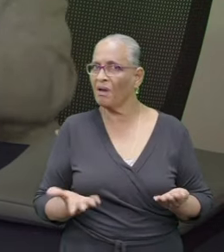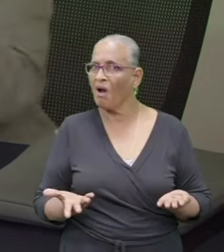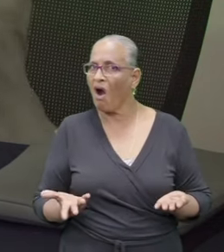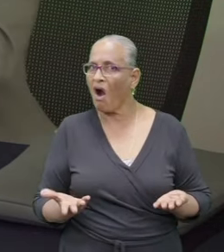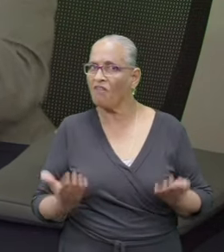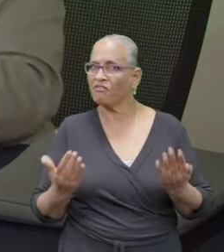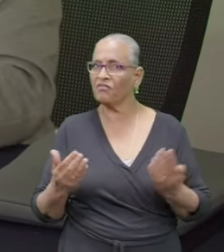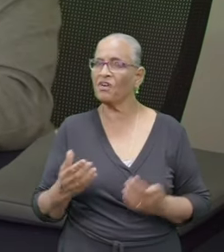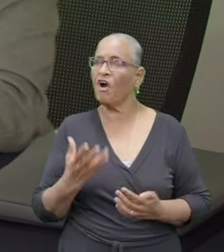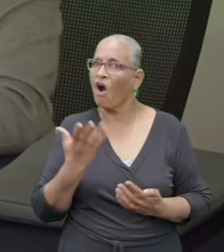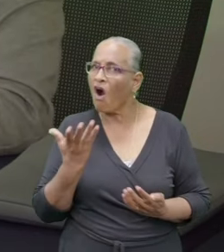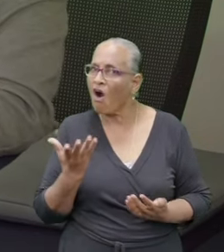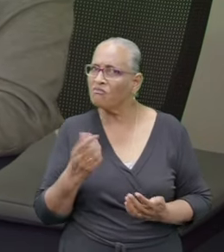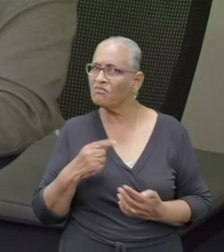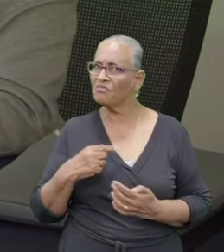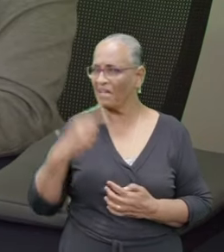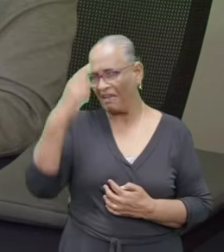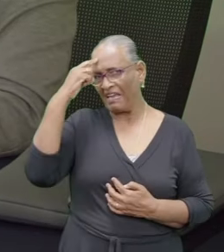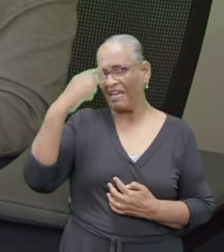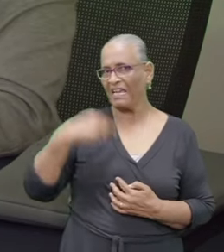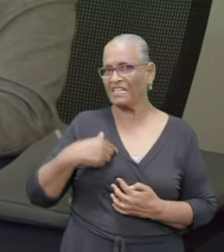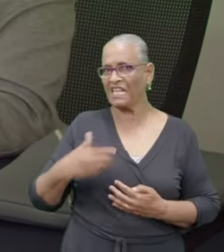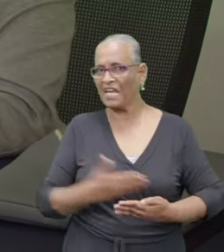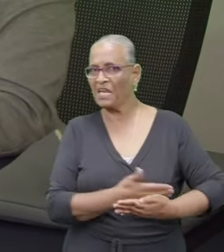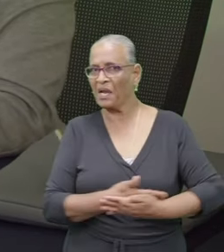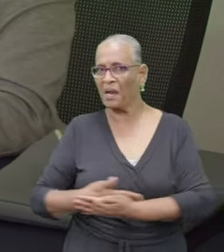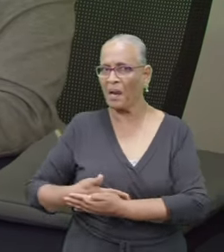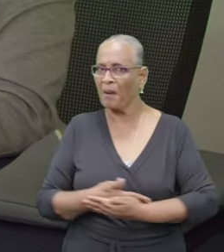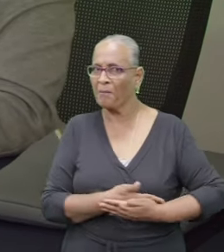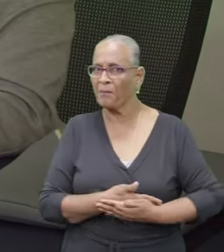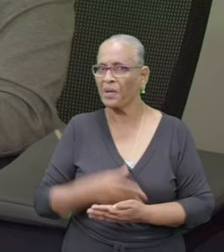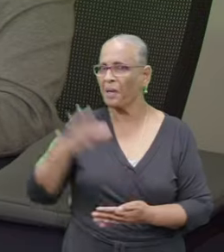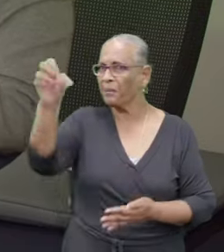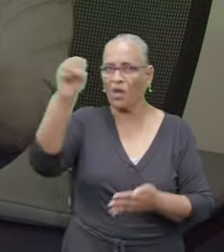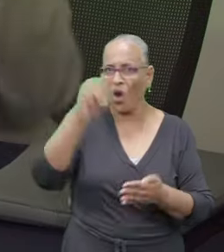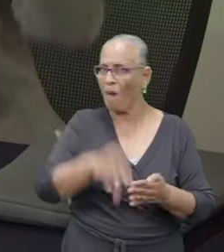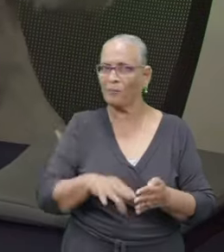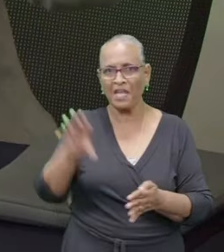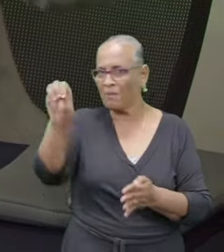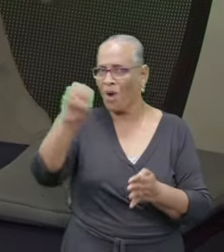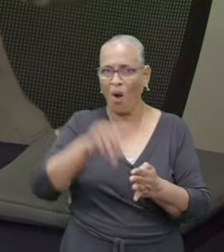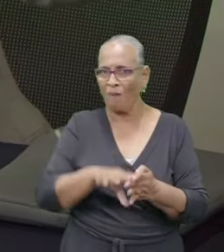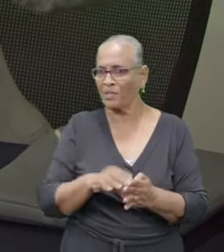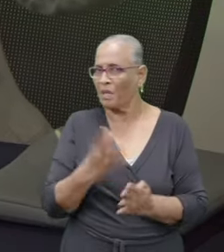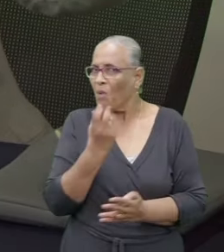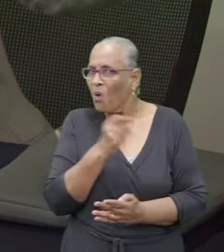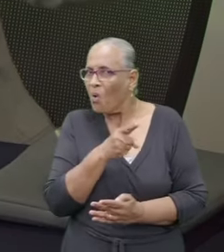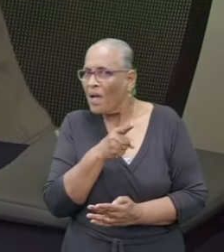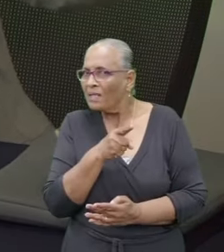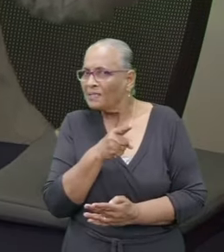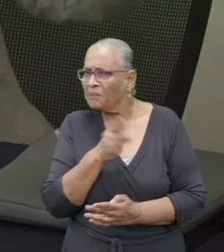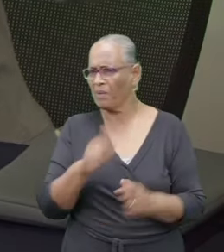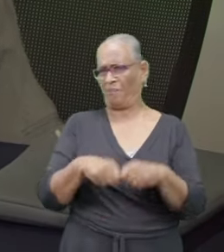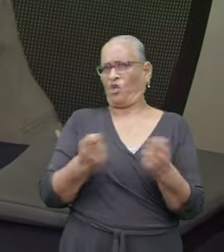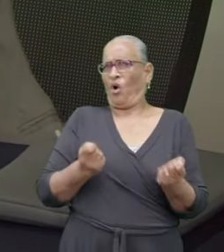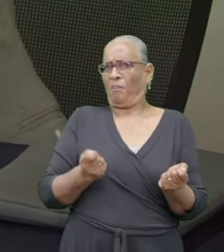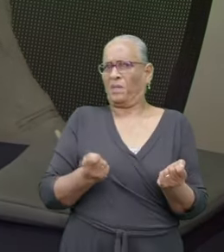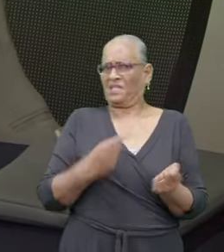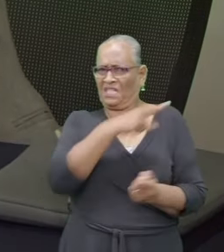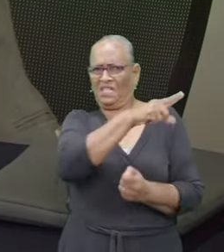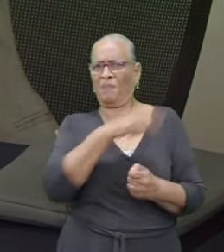mensen verwijderd worden? Mevrouw Botsen, u denkt toch niet dat ik alle medische dossiers ken van alle baby's die daar opgenomen zijn? Ja.